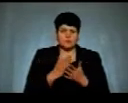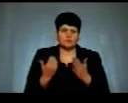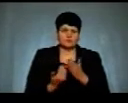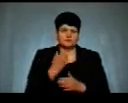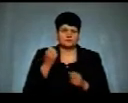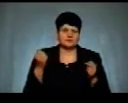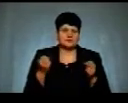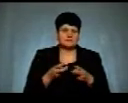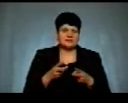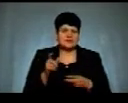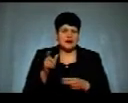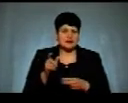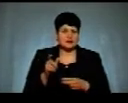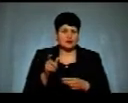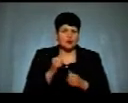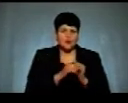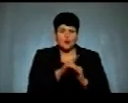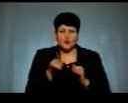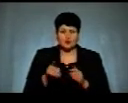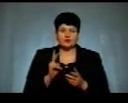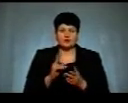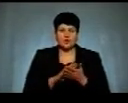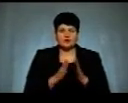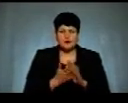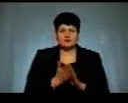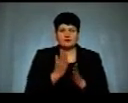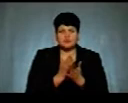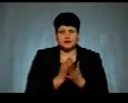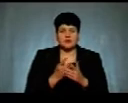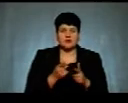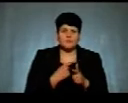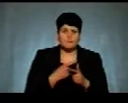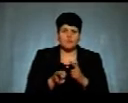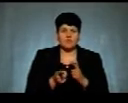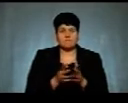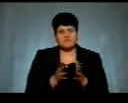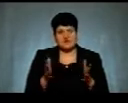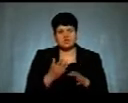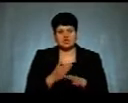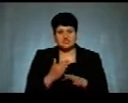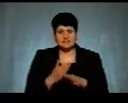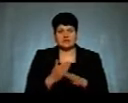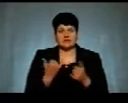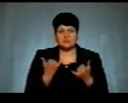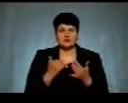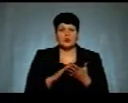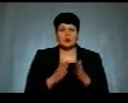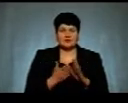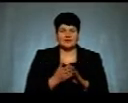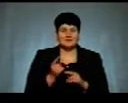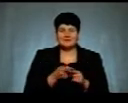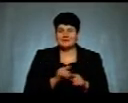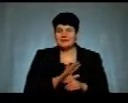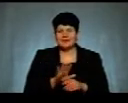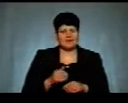спеціальність. Кожен є контрактник на сьогоднішній день, або, скажімо так, більша частина теперішніх контрактників – це не військові